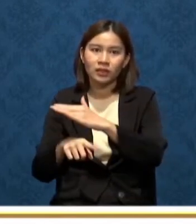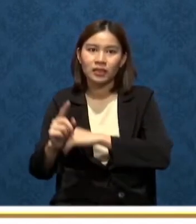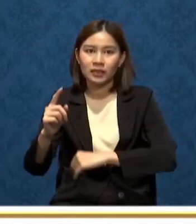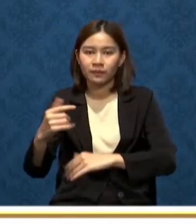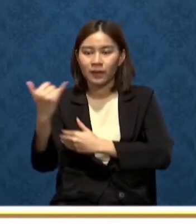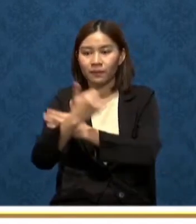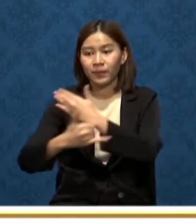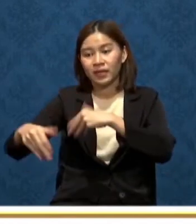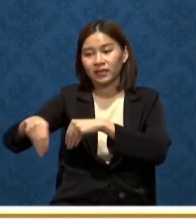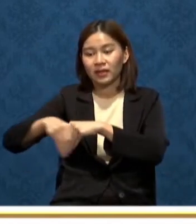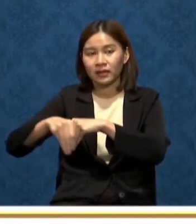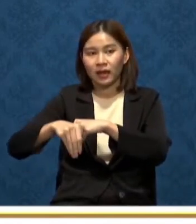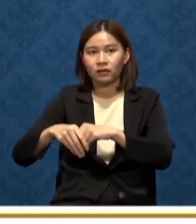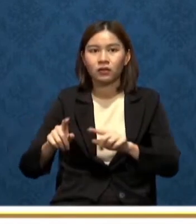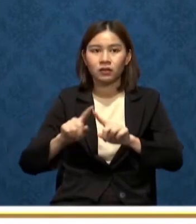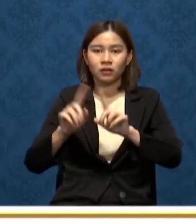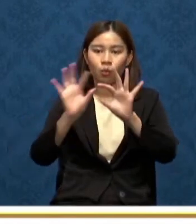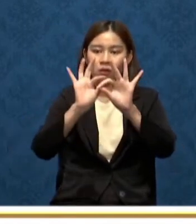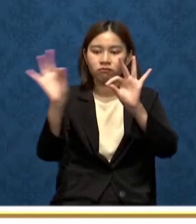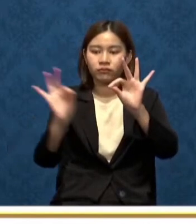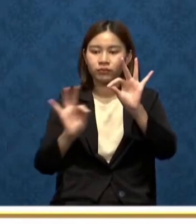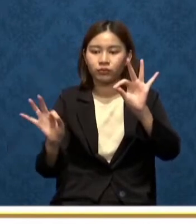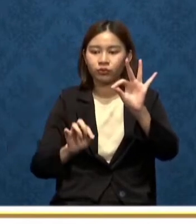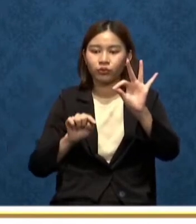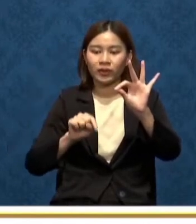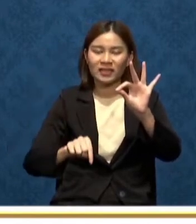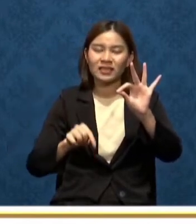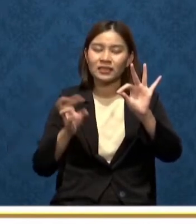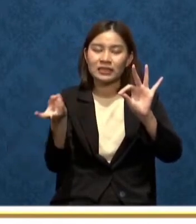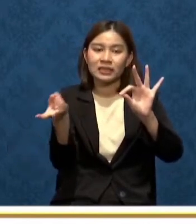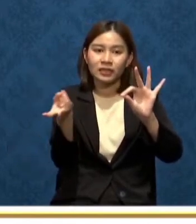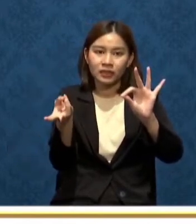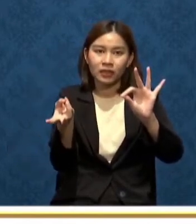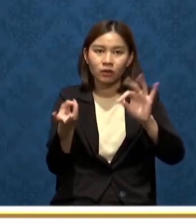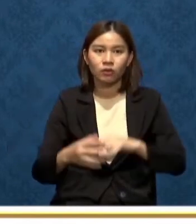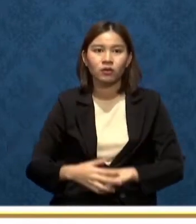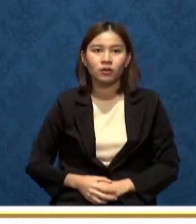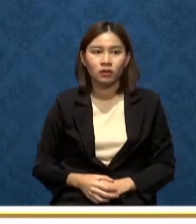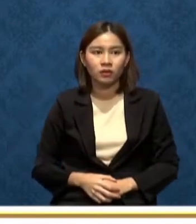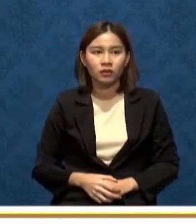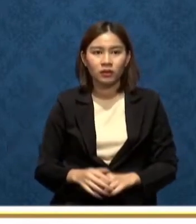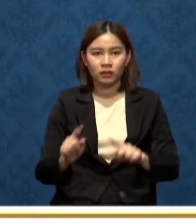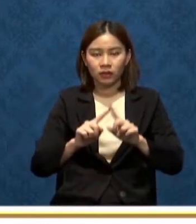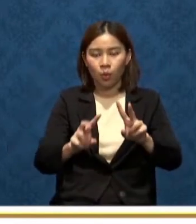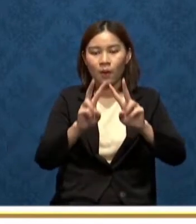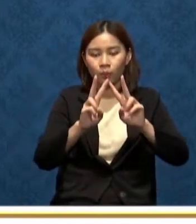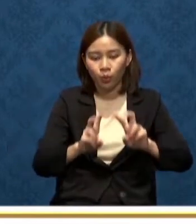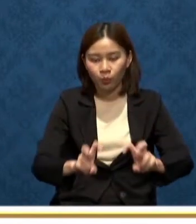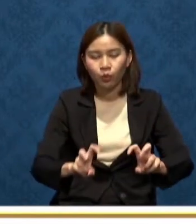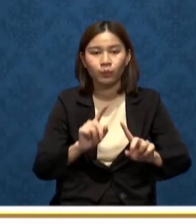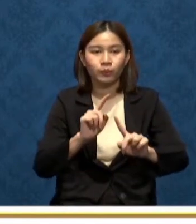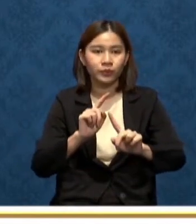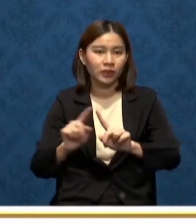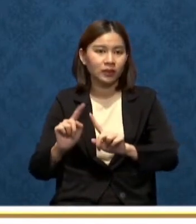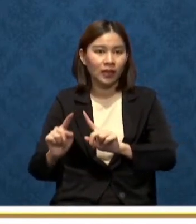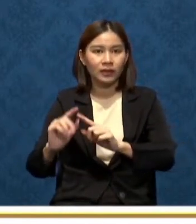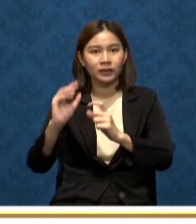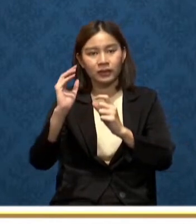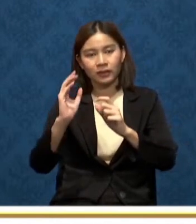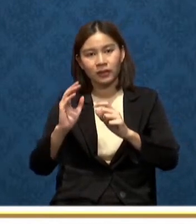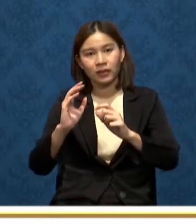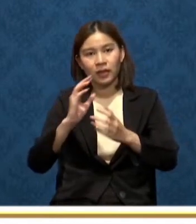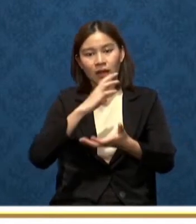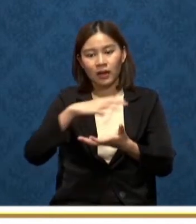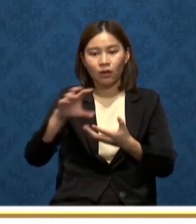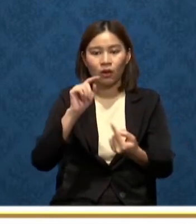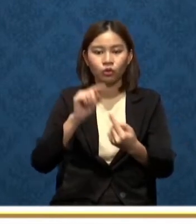่กับมีรายงานเพียงแ่เล็กน้อยในปเทศไทยแต่กไม่พบการสืบสวยน Flow partsในการนำเสนอให้กับ